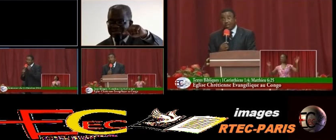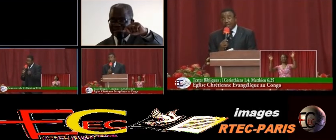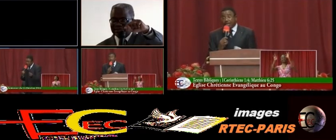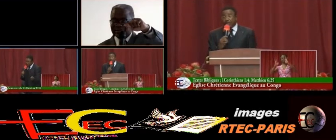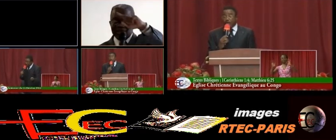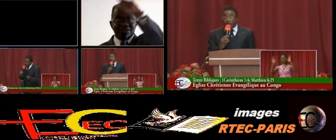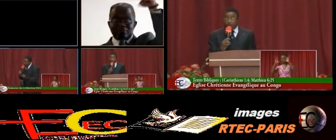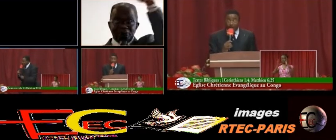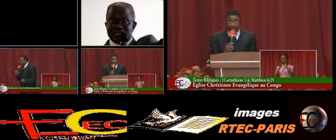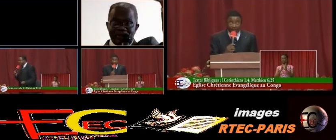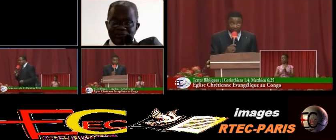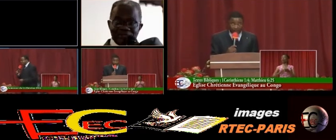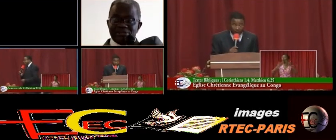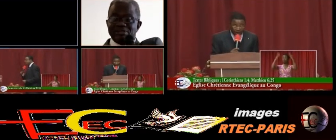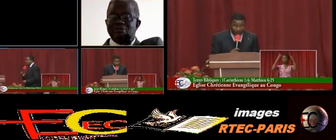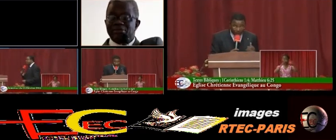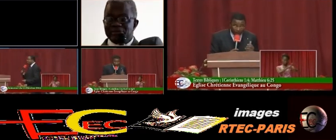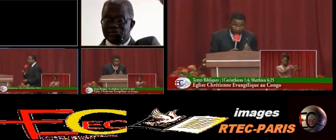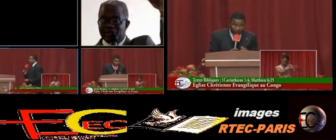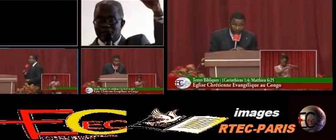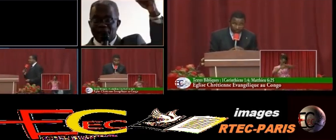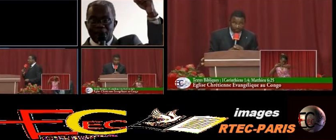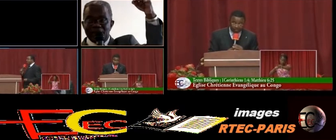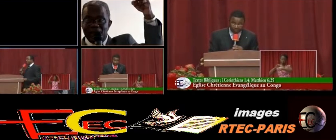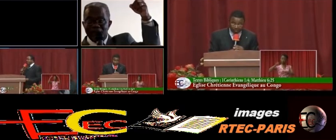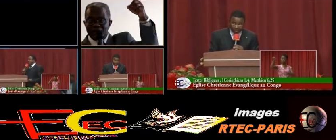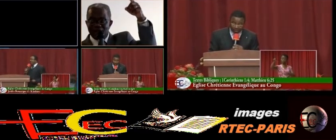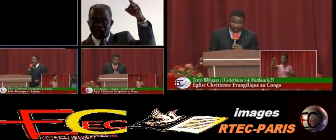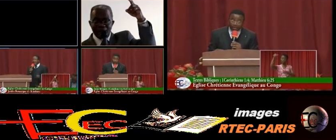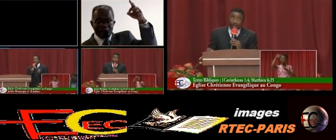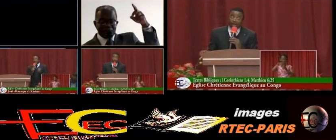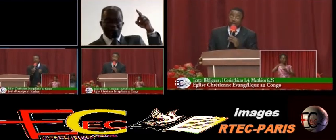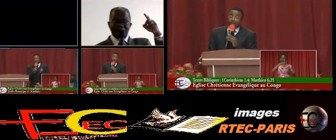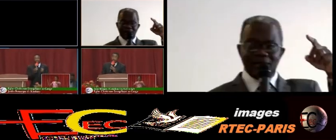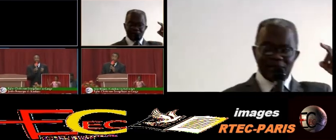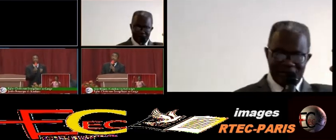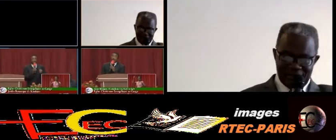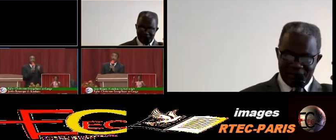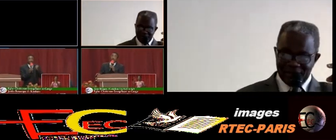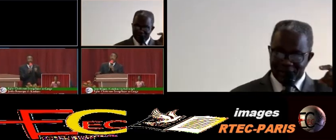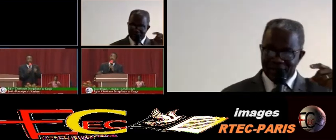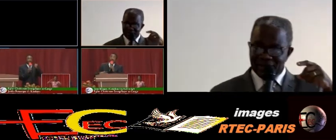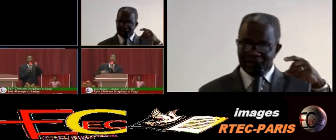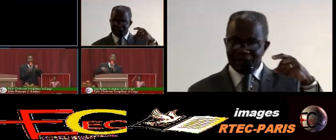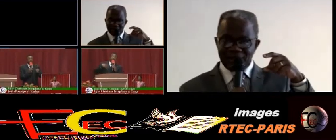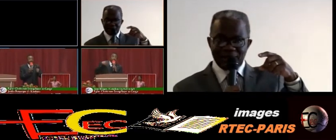irréprochable. Il vous conduira de victoire en victoire. Et nous nous laissons